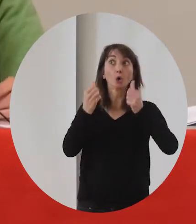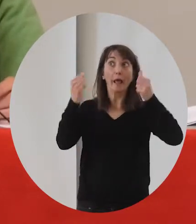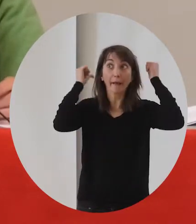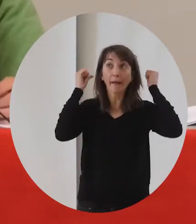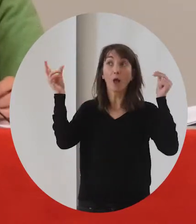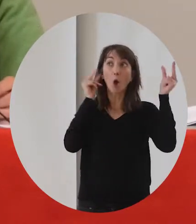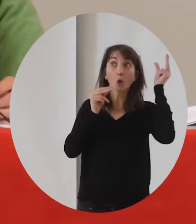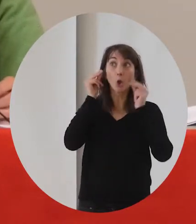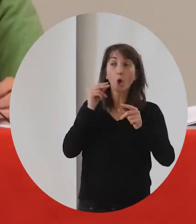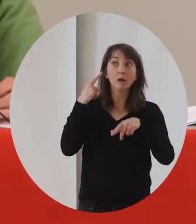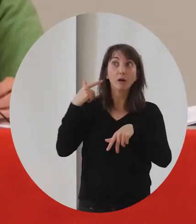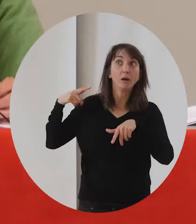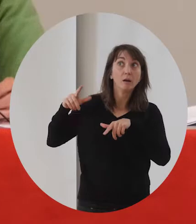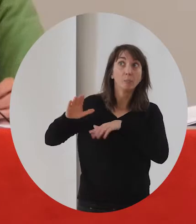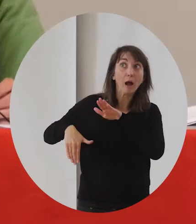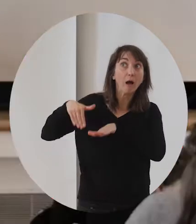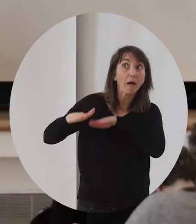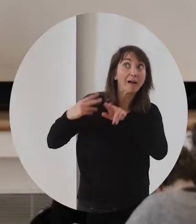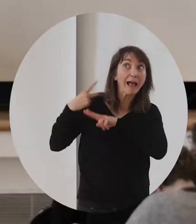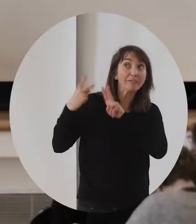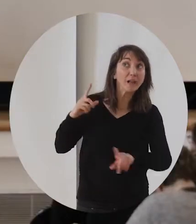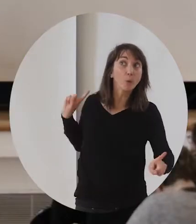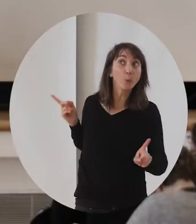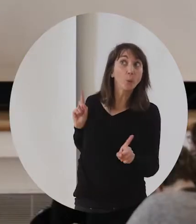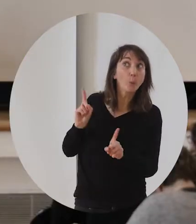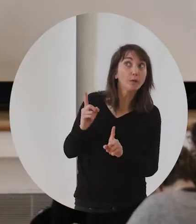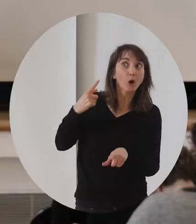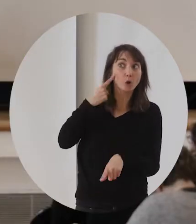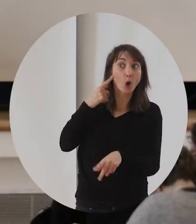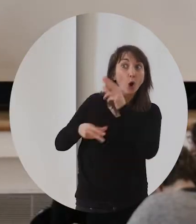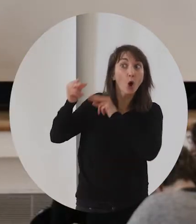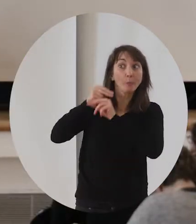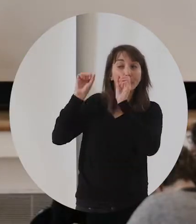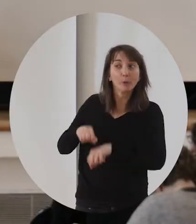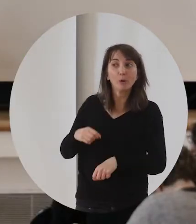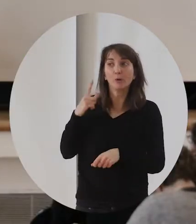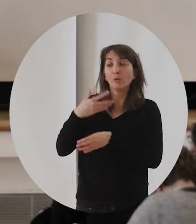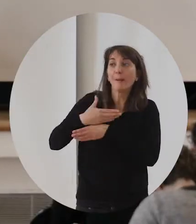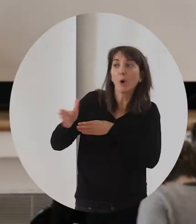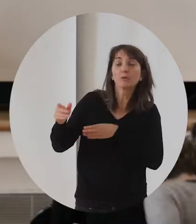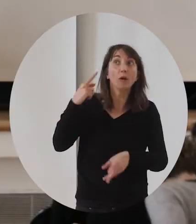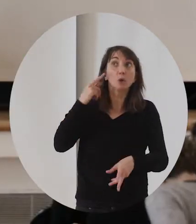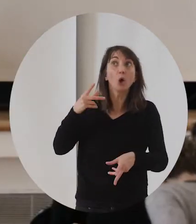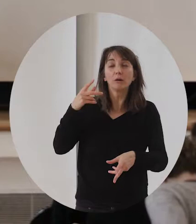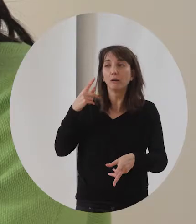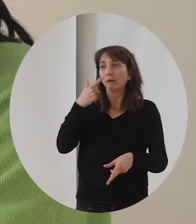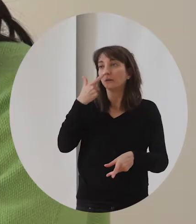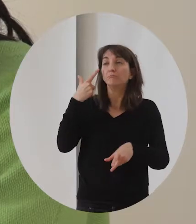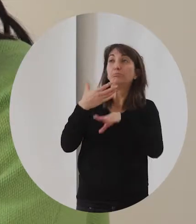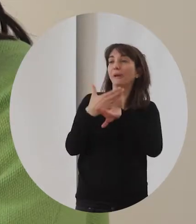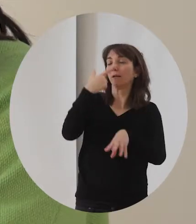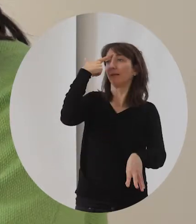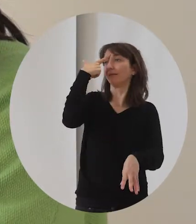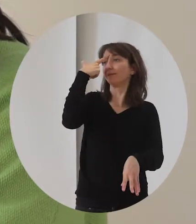ce qui vient dans notre dos, on entend les pas de la personne qui va approcher, on entend si quelqu'un va ouvrir une porte, on